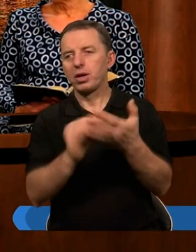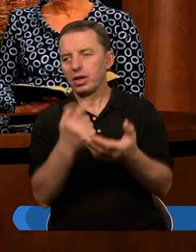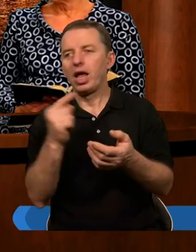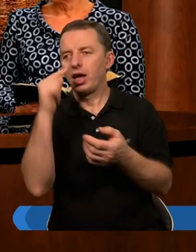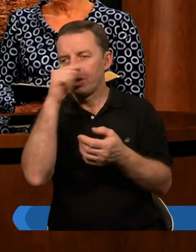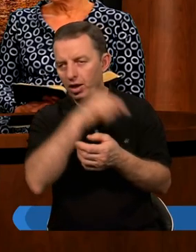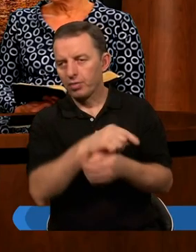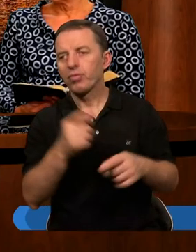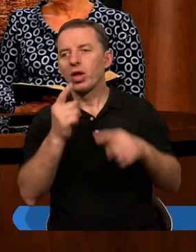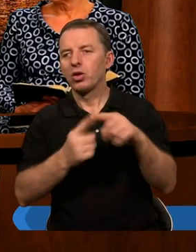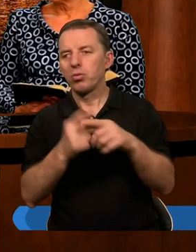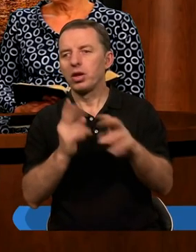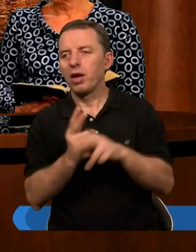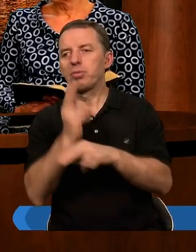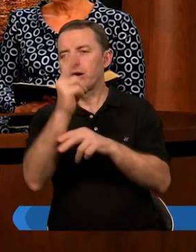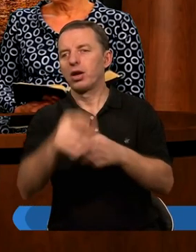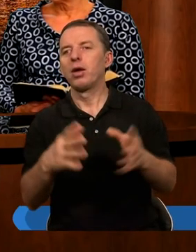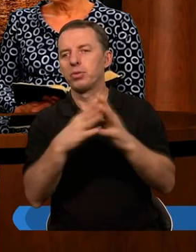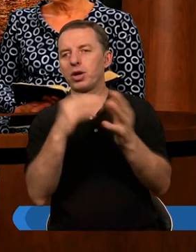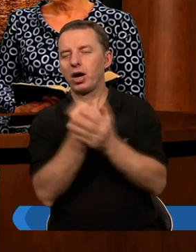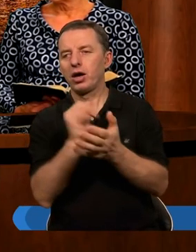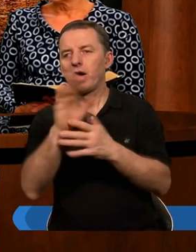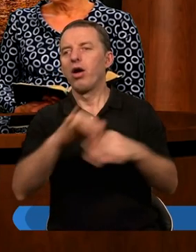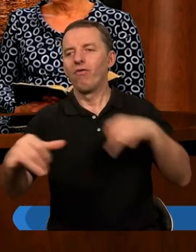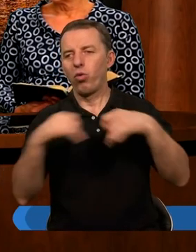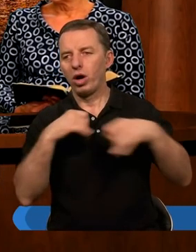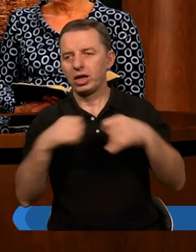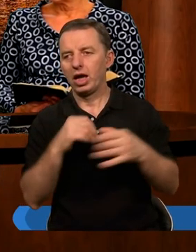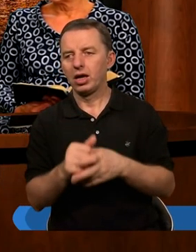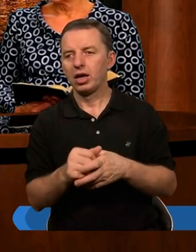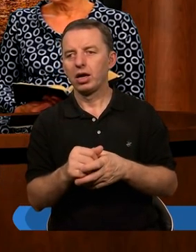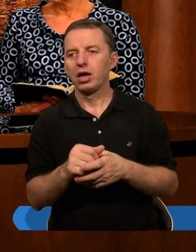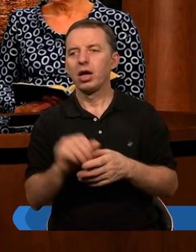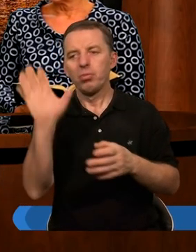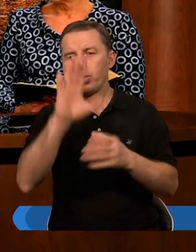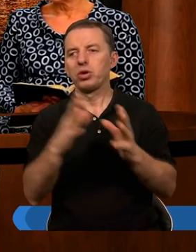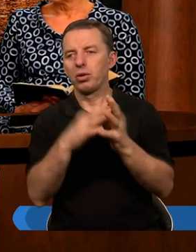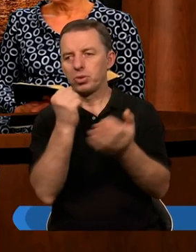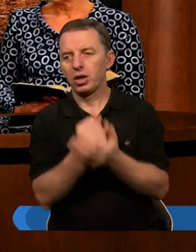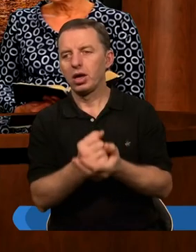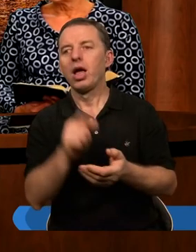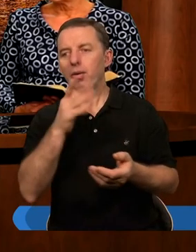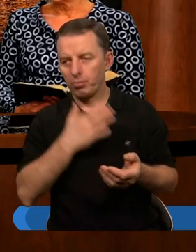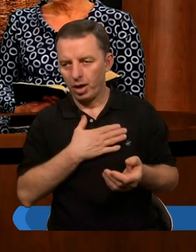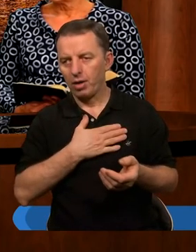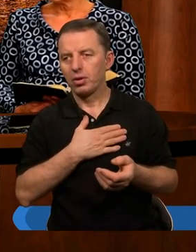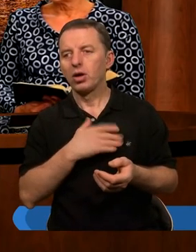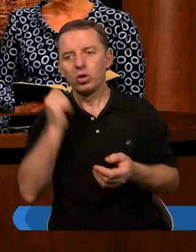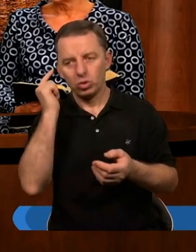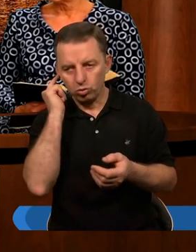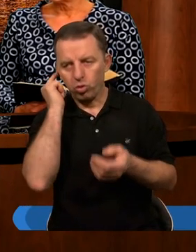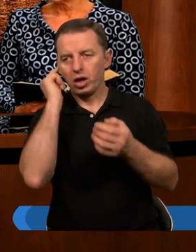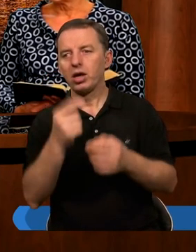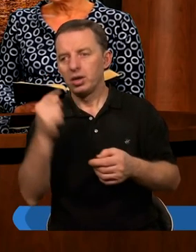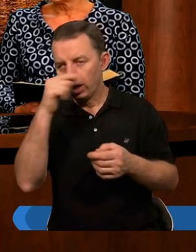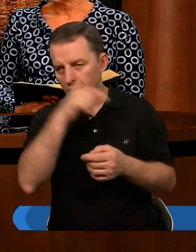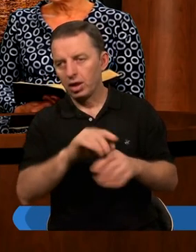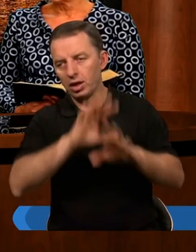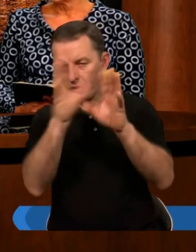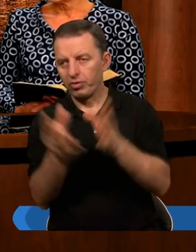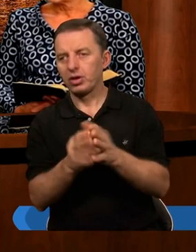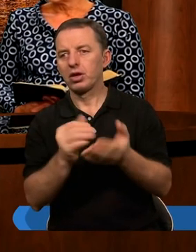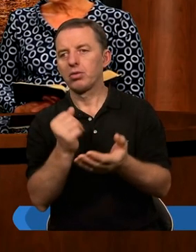niestety, dopóki nie przekroczy przykazań Bożych, władza Bożych, przykazań, to mamy słuchać, bo jest niestety na